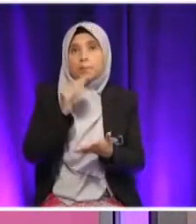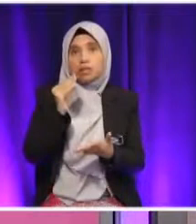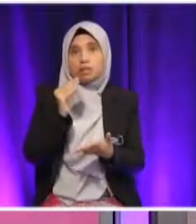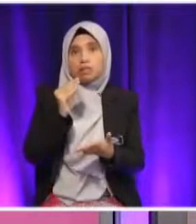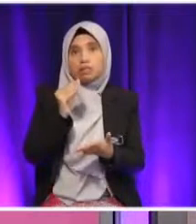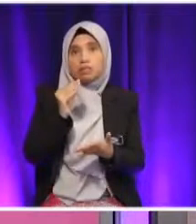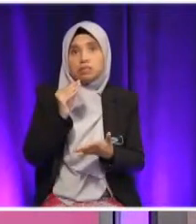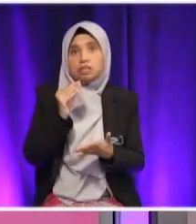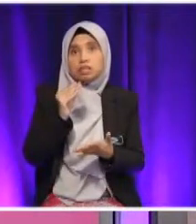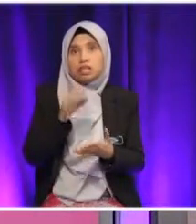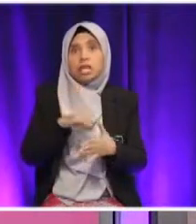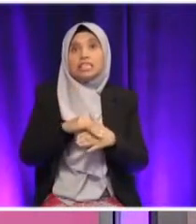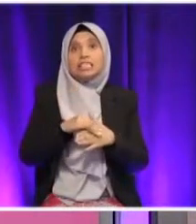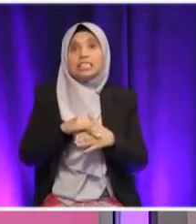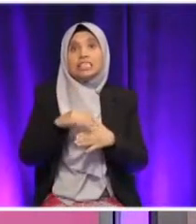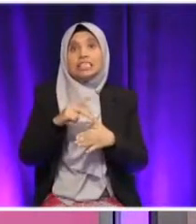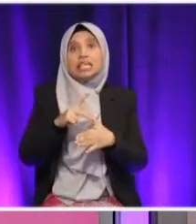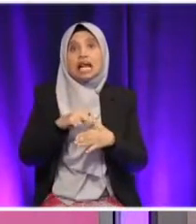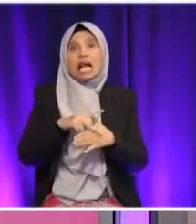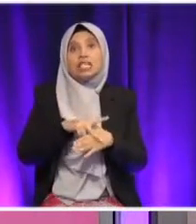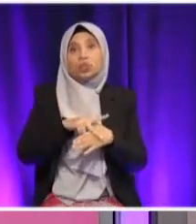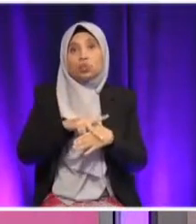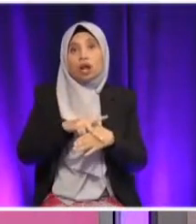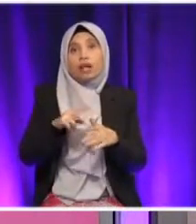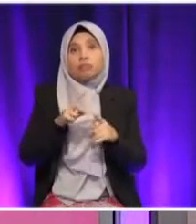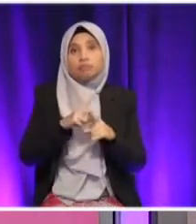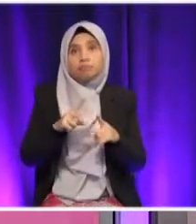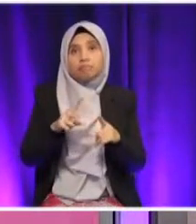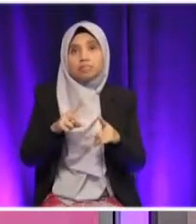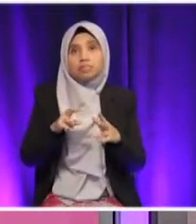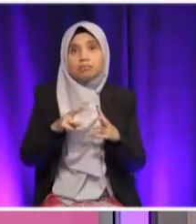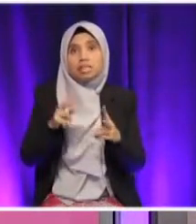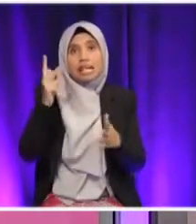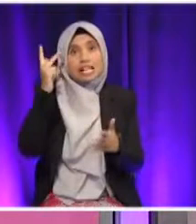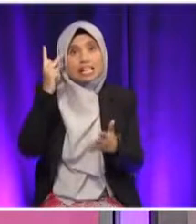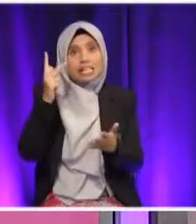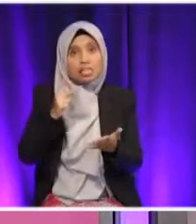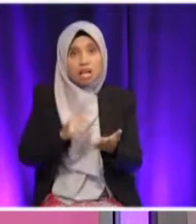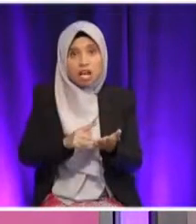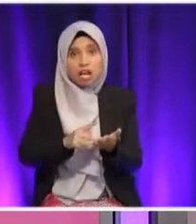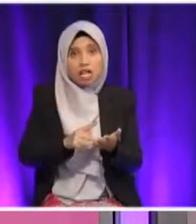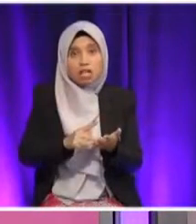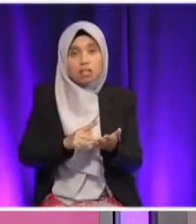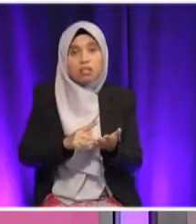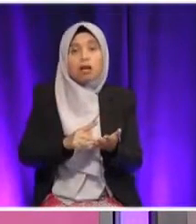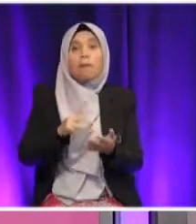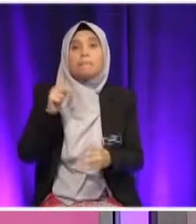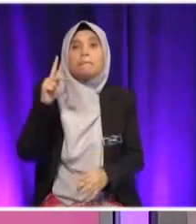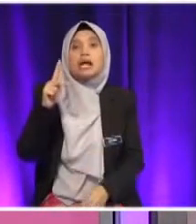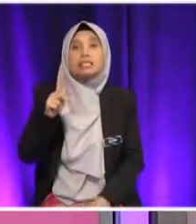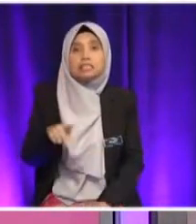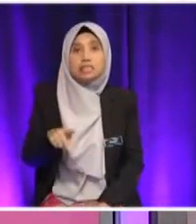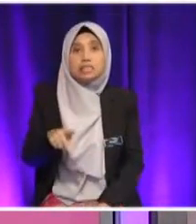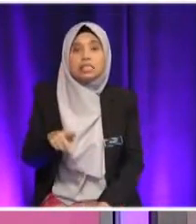apa isi kandungannya rambut tulis tapi dekat sini ada sangat penting murid mengenal pasti apa tadi kita Panggil